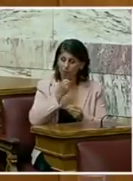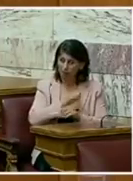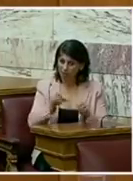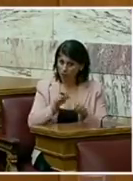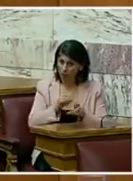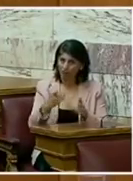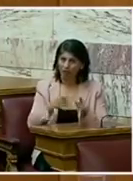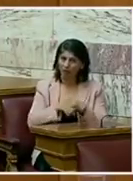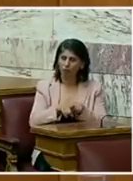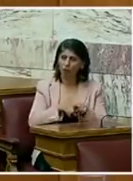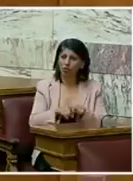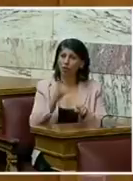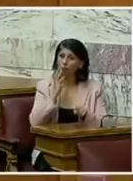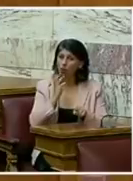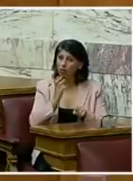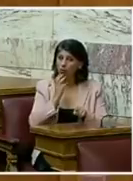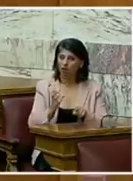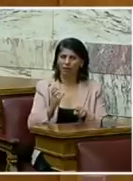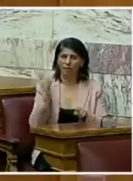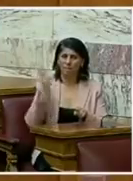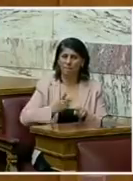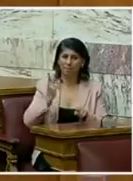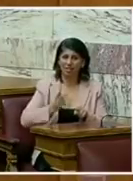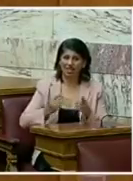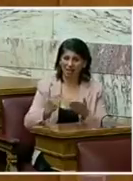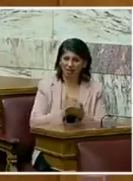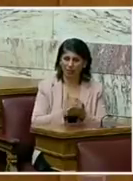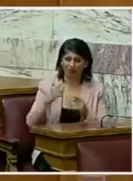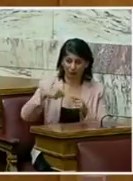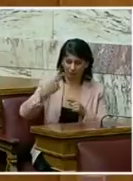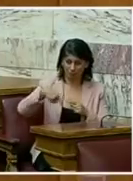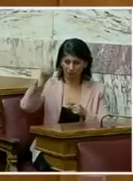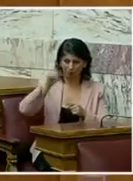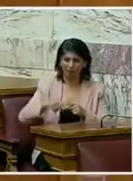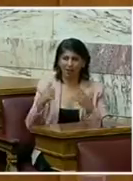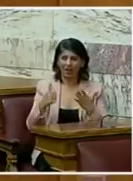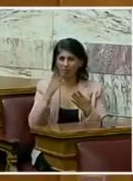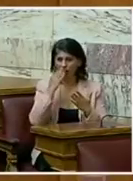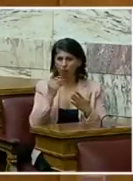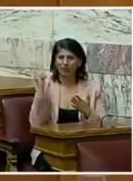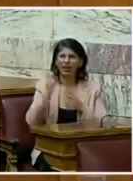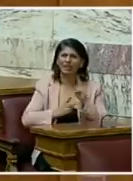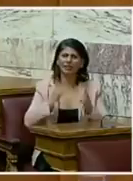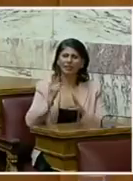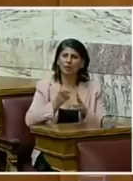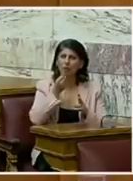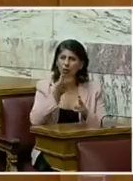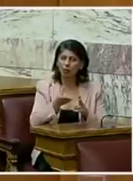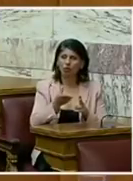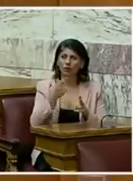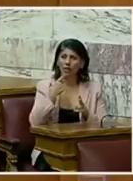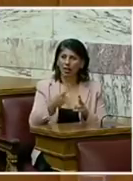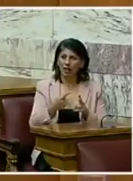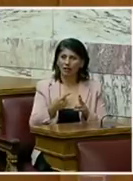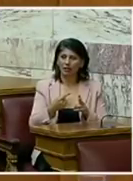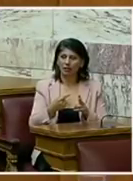αφορούν άκρο σοβαρά ποινικά δικαιώματα εις βάρος των πολιτικών προσώπων. Την επομένη, 6 Δευτέρου, Οι καταγγελίες των πληροφοροδιωτών αναφέρονται σε